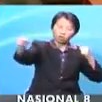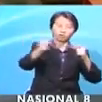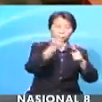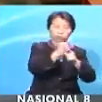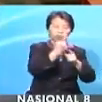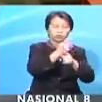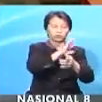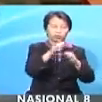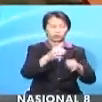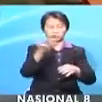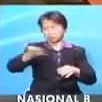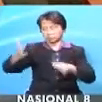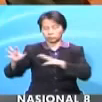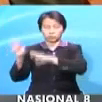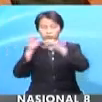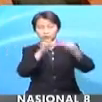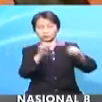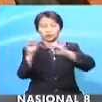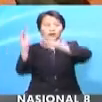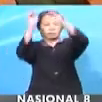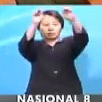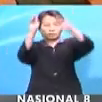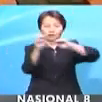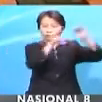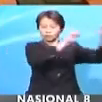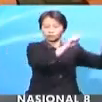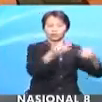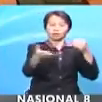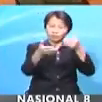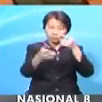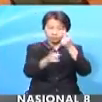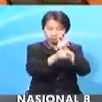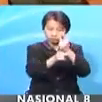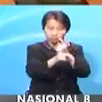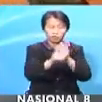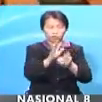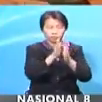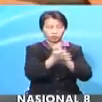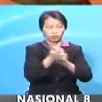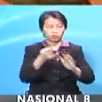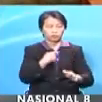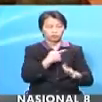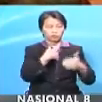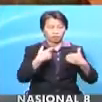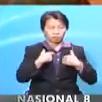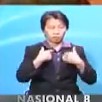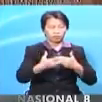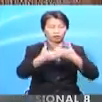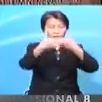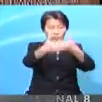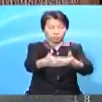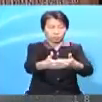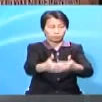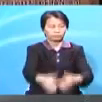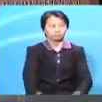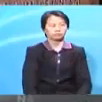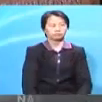tempat yang berdekatan tetapi sampai itu kita ada pangkalan hadapan